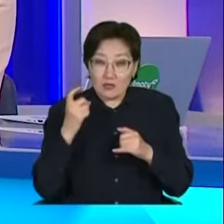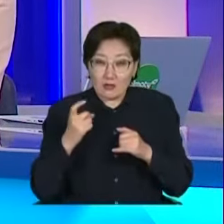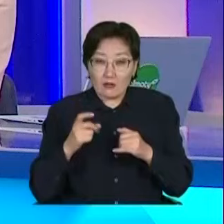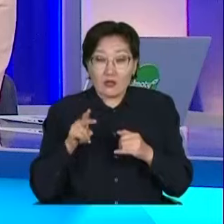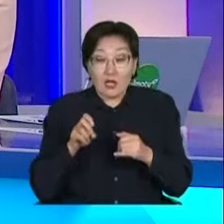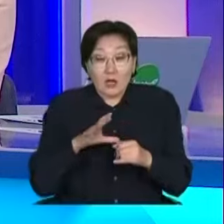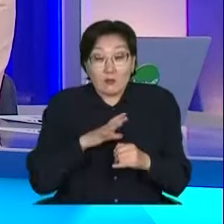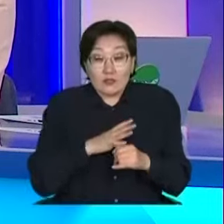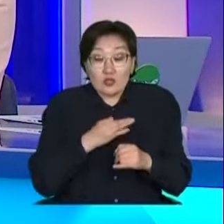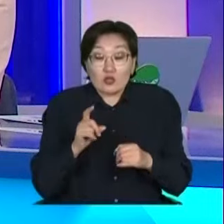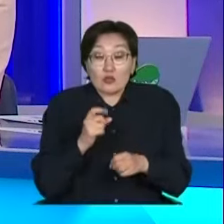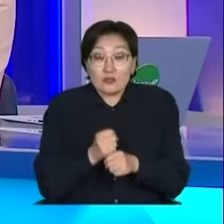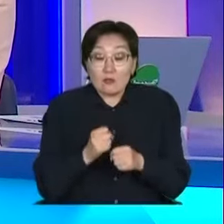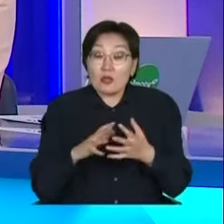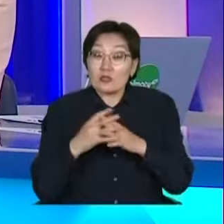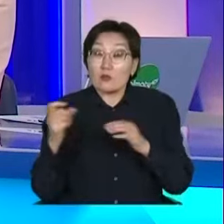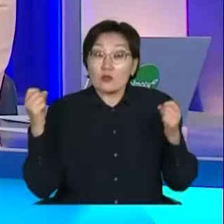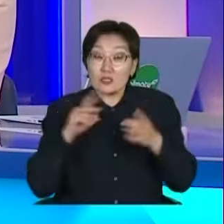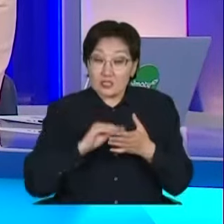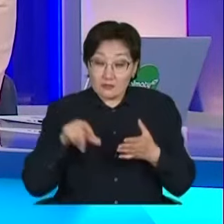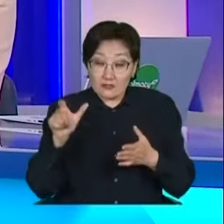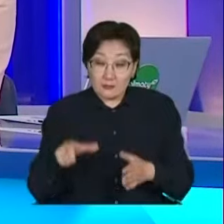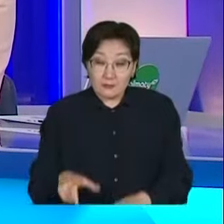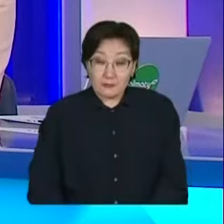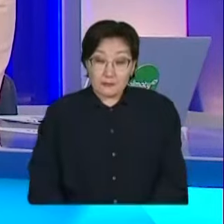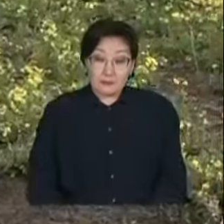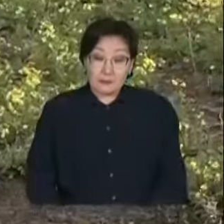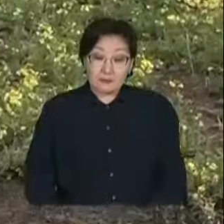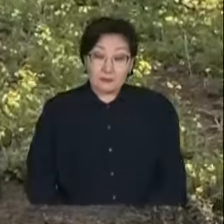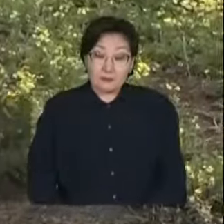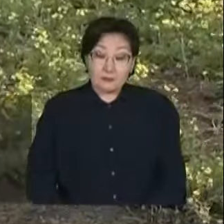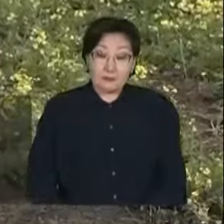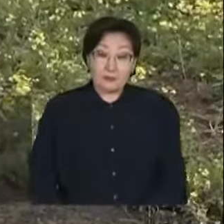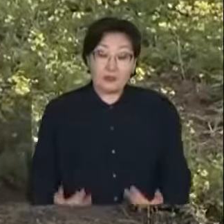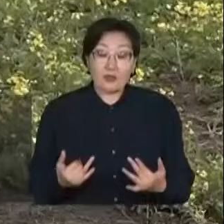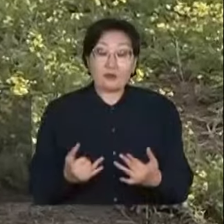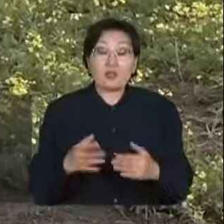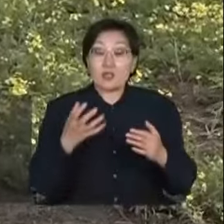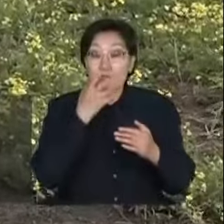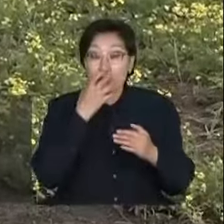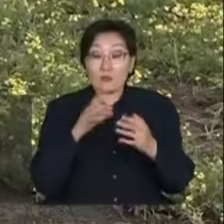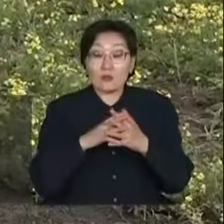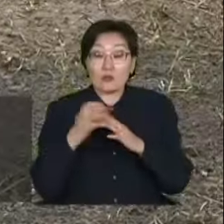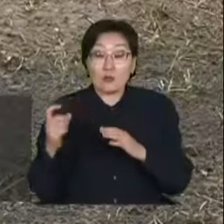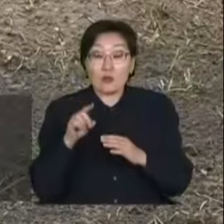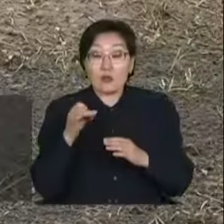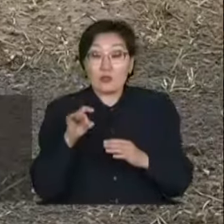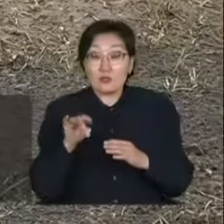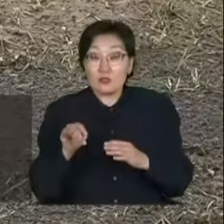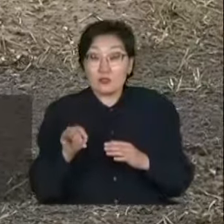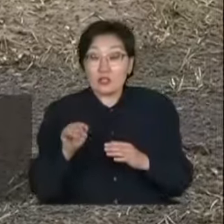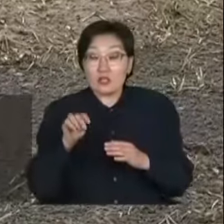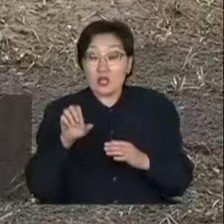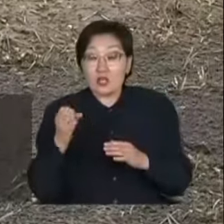быть и что теперь делать, аграриям узнавала Адель Вжаркенова. С потеплением фермеры села Кайнусибекова и